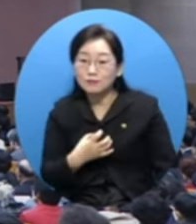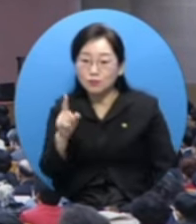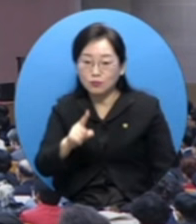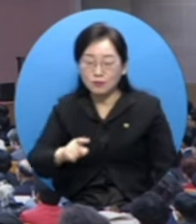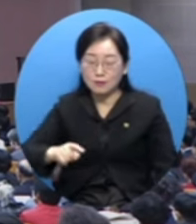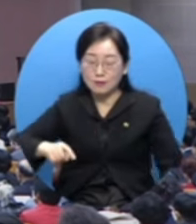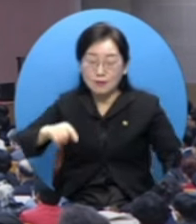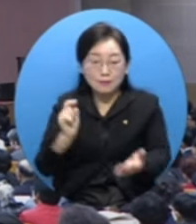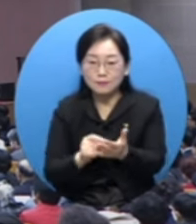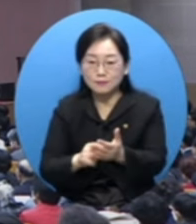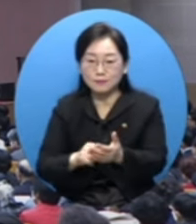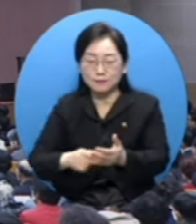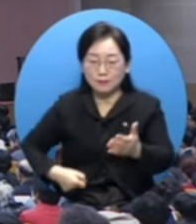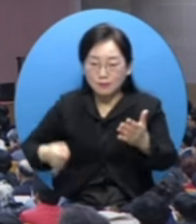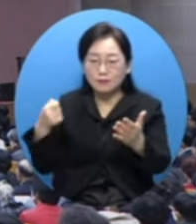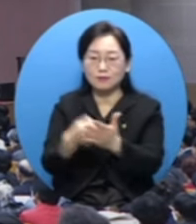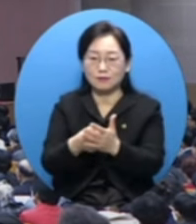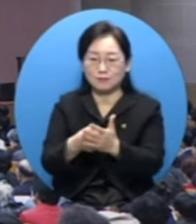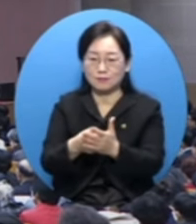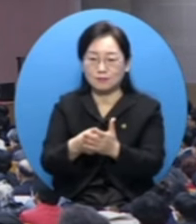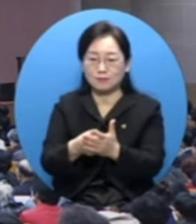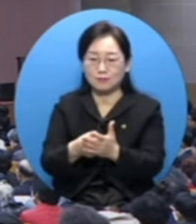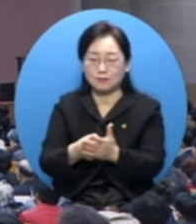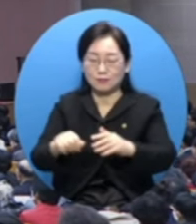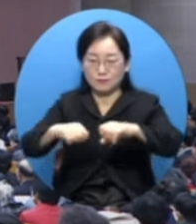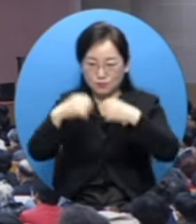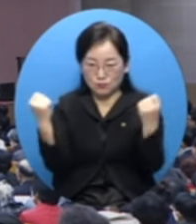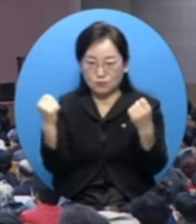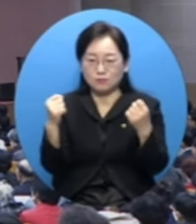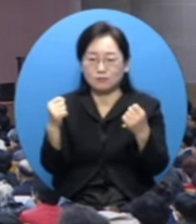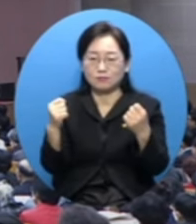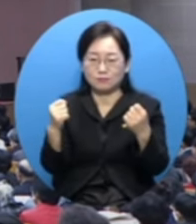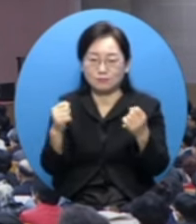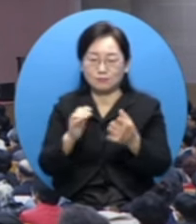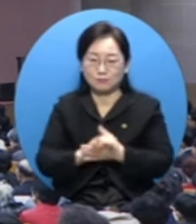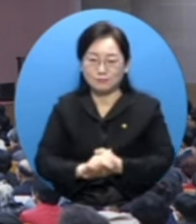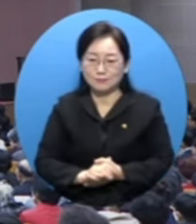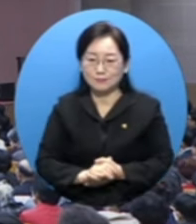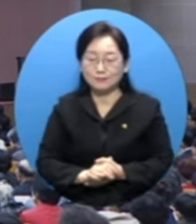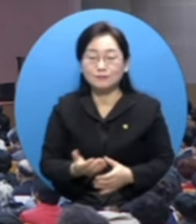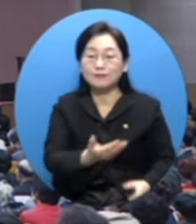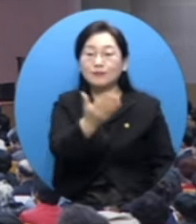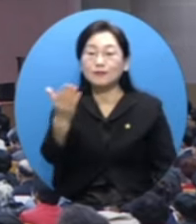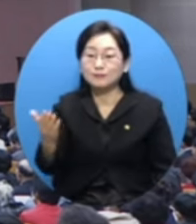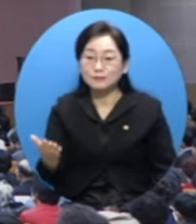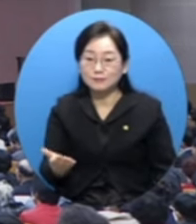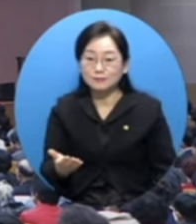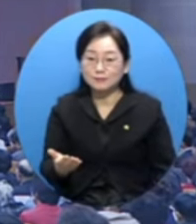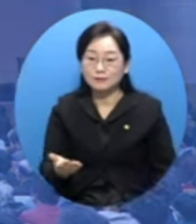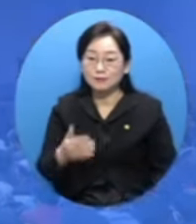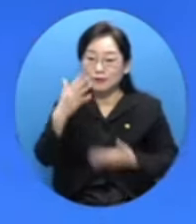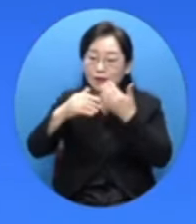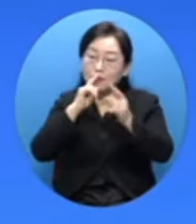신속한 결단과 순종의 모습이었습니다. 여러분, 말씀을 듣고 날 때 머뭇거리면 안